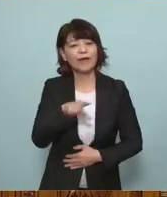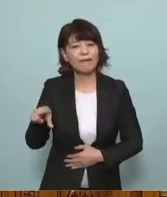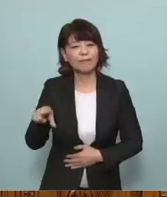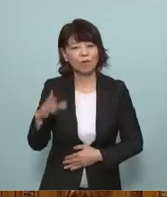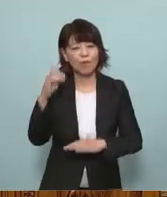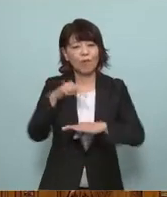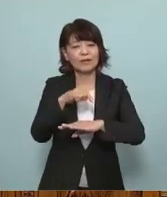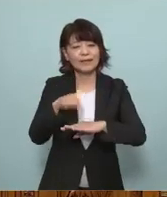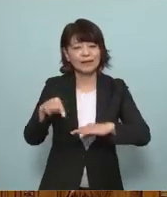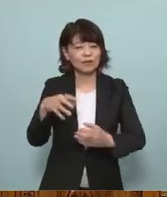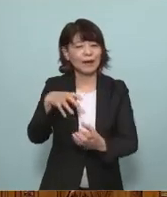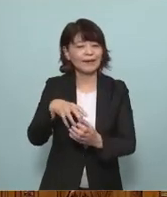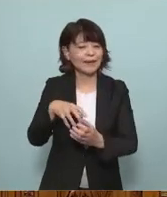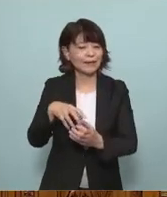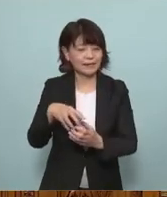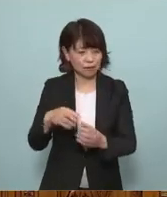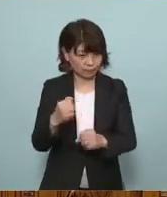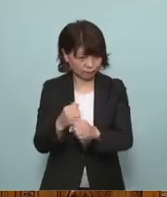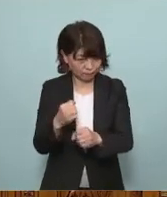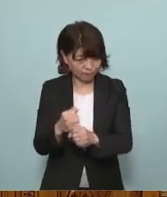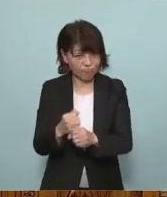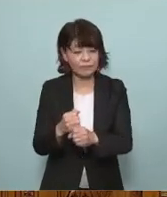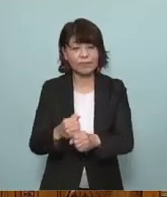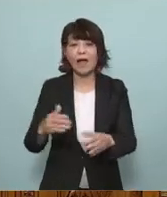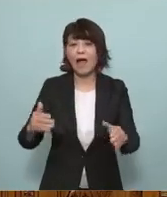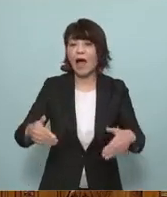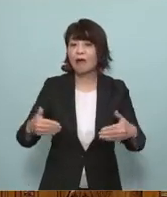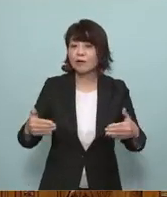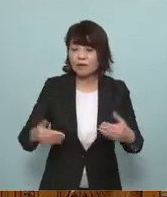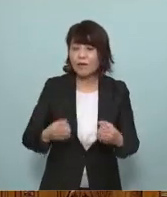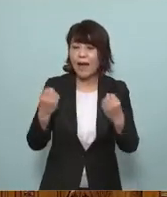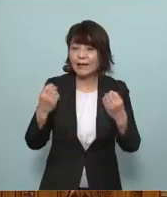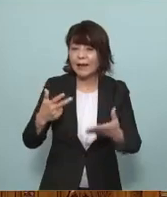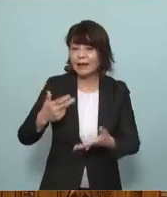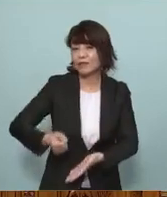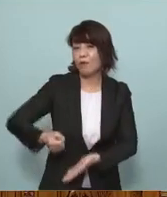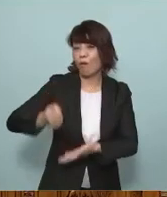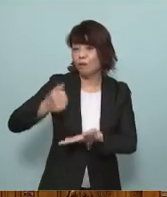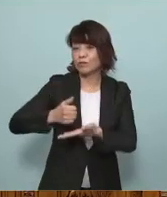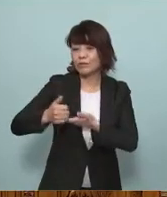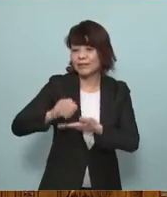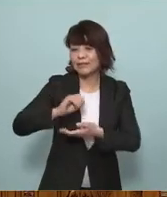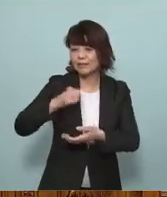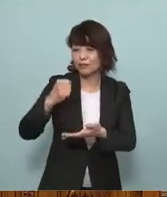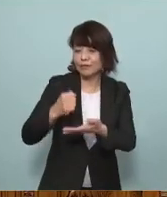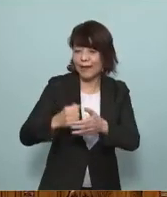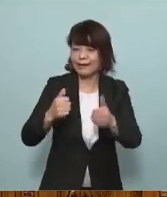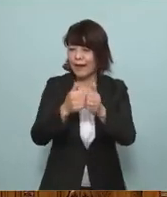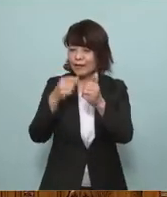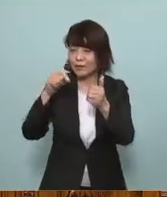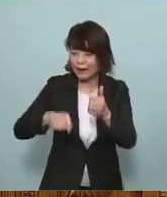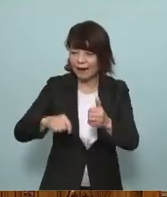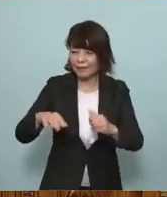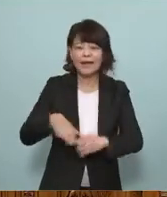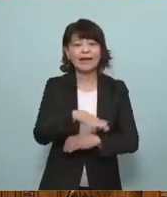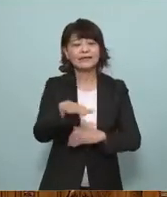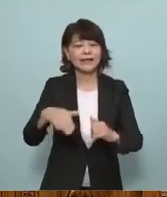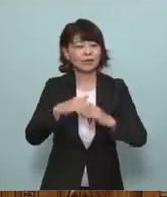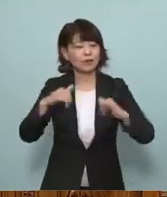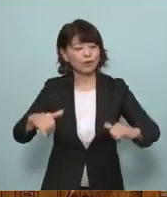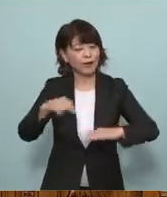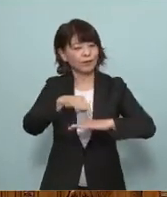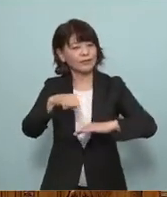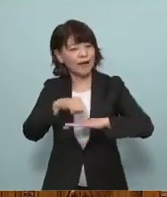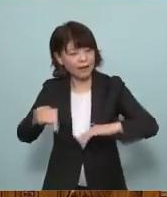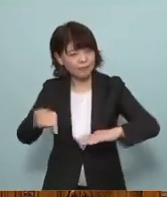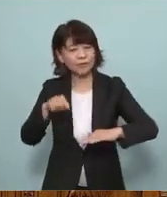講じてまいります。春には新しい資本主義実現会議において、全体のグランドデザインとその実